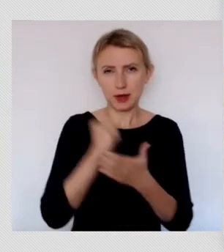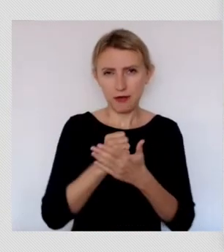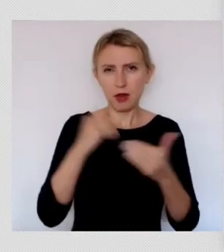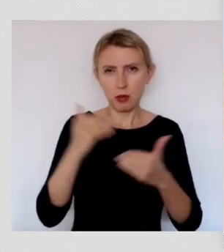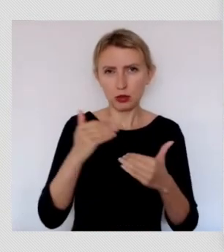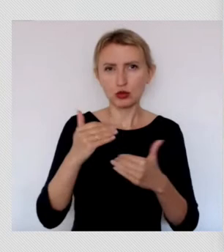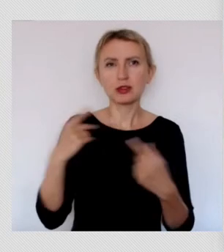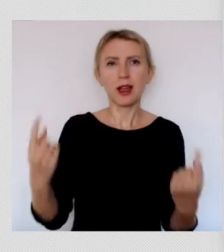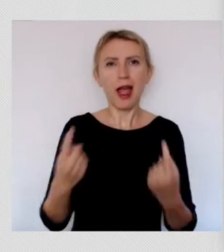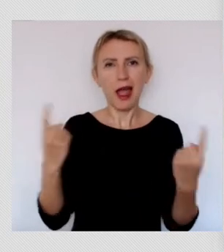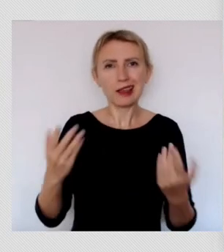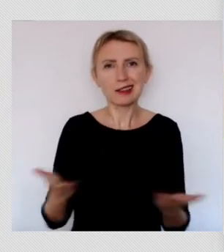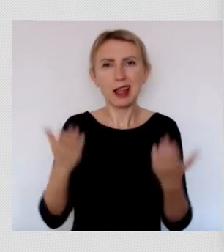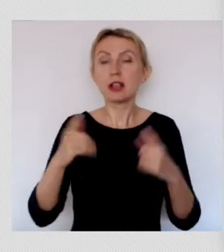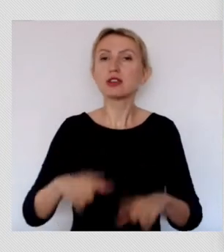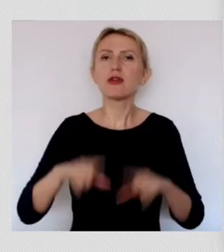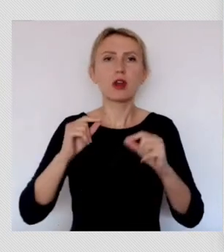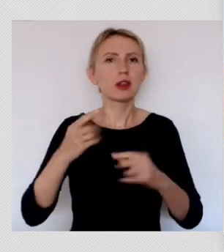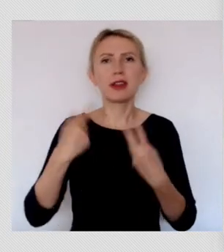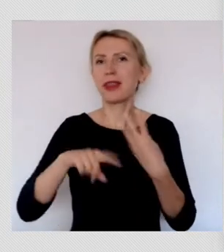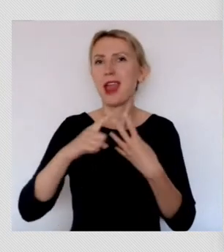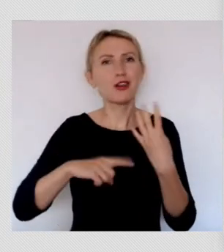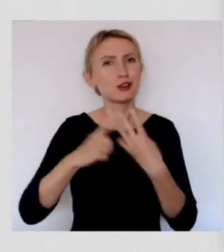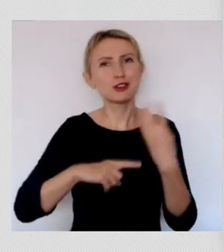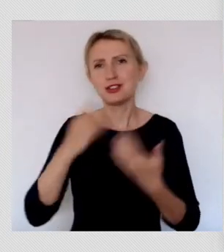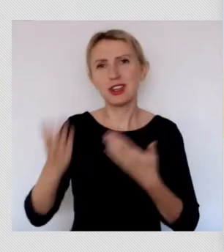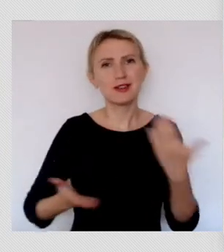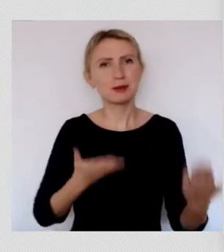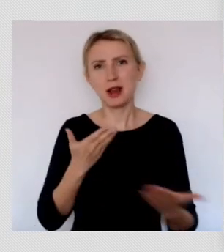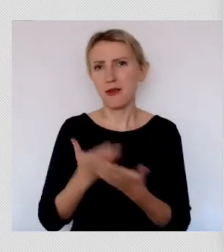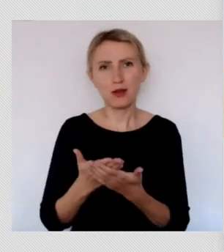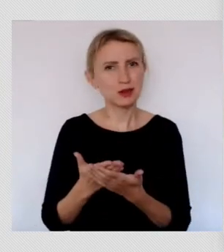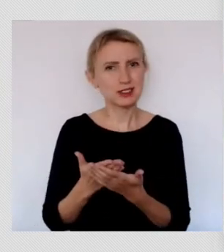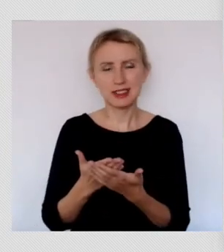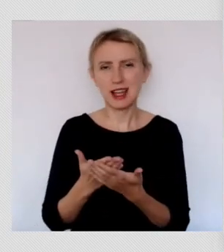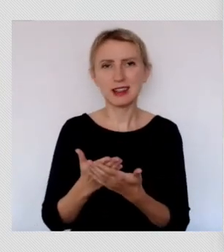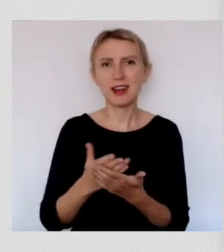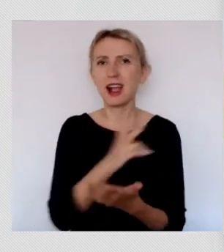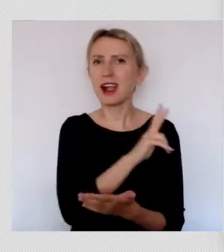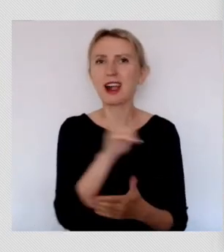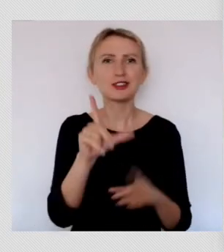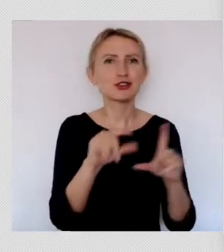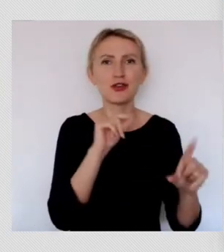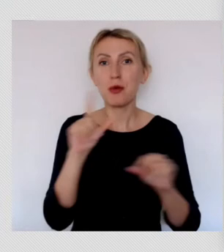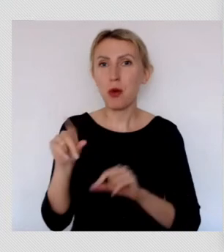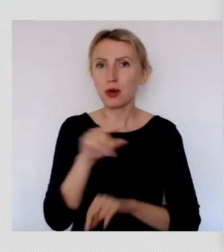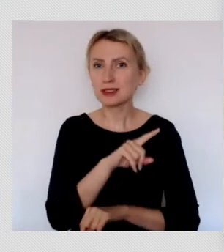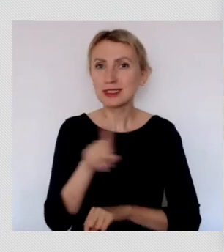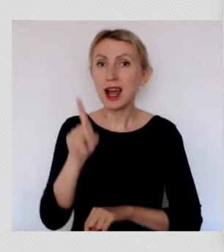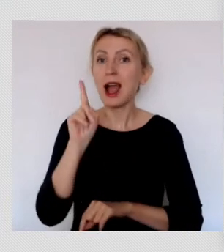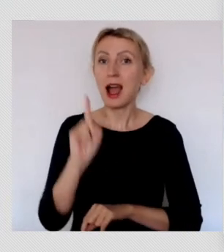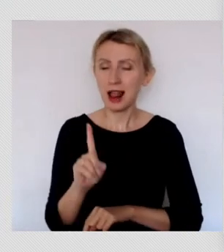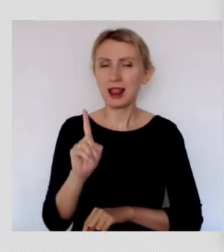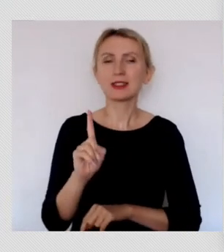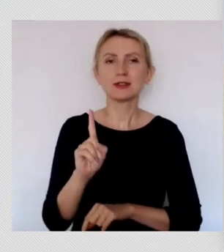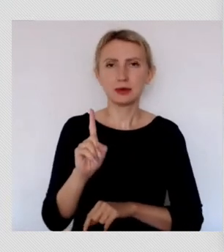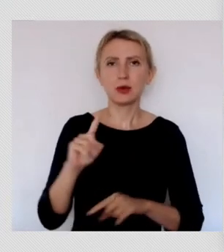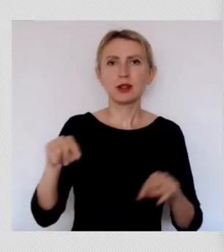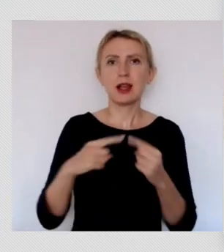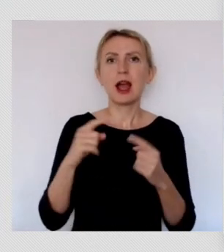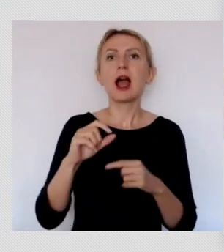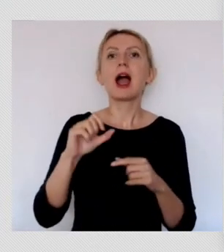agitacji wyborczej nierozliczanej w sprawozdaniu przez każdego wyborcę, ale zgodnie z